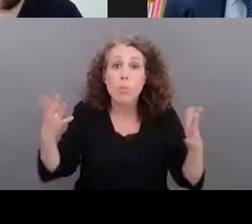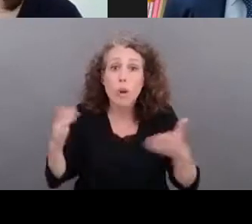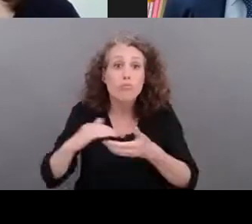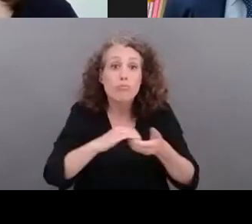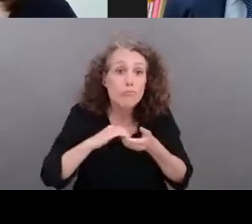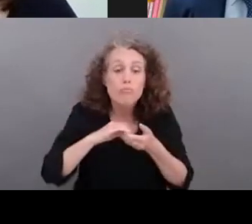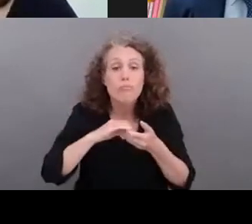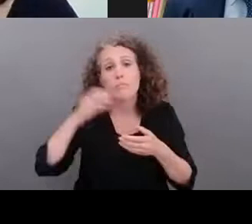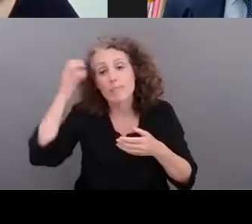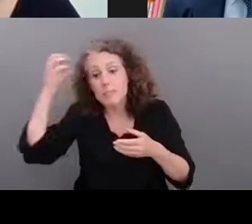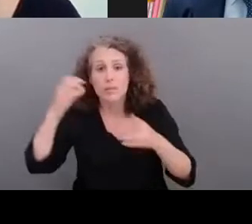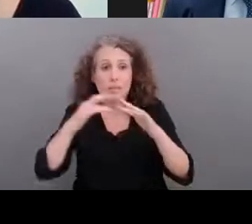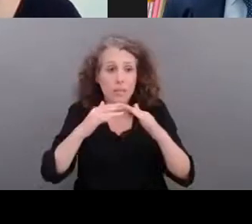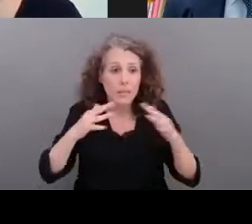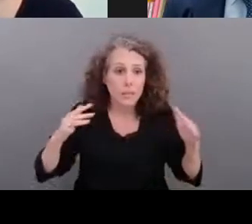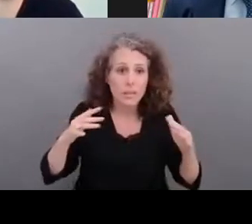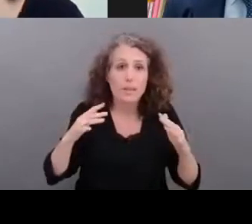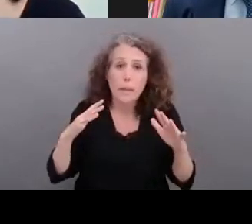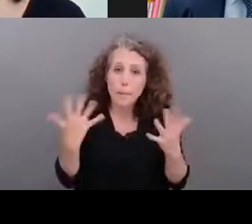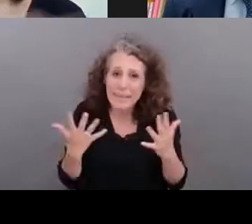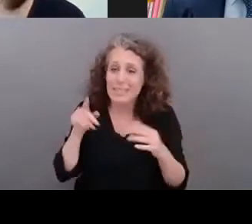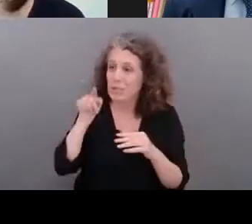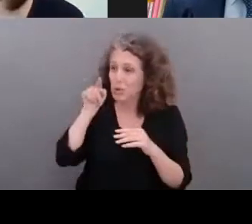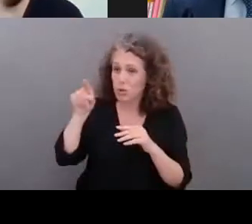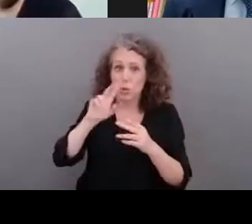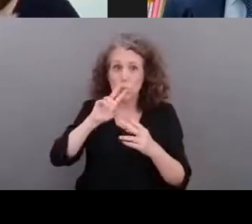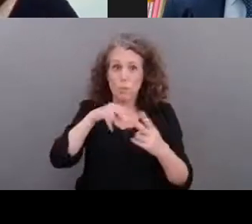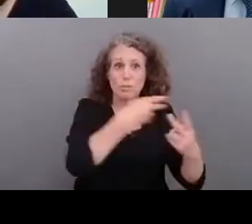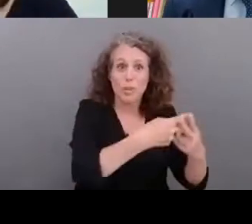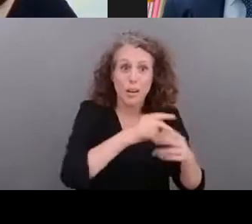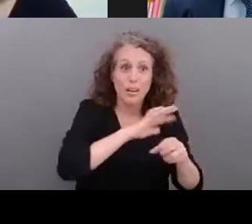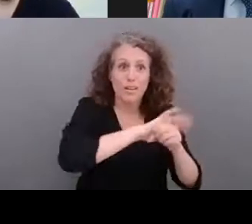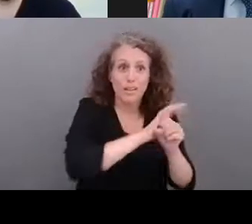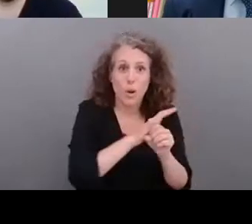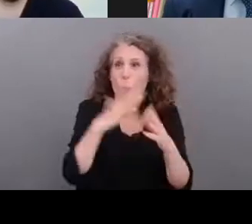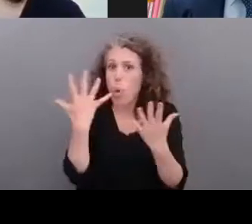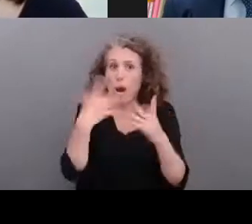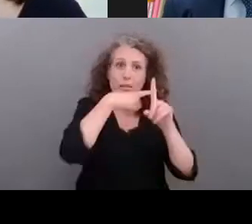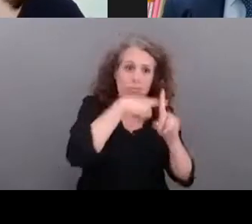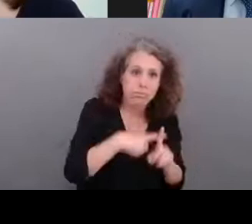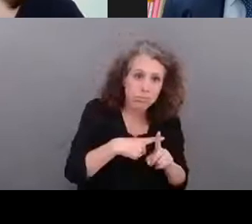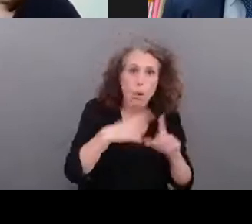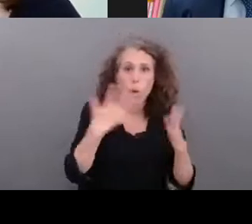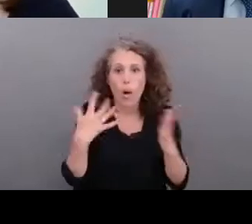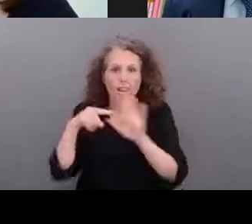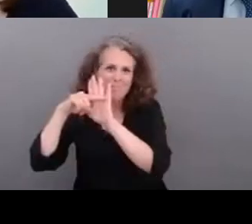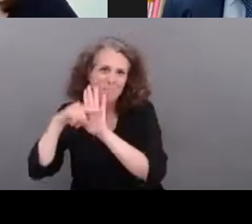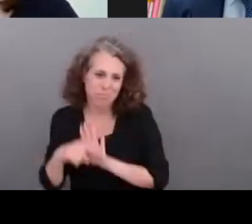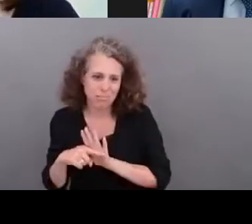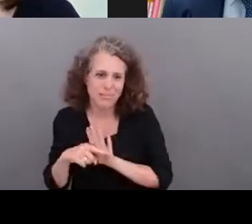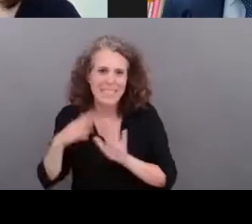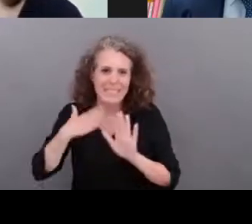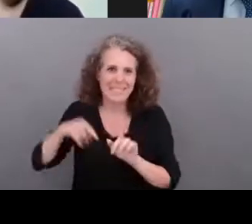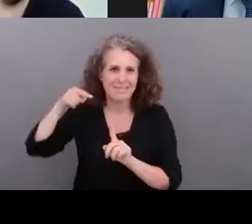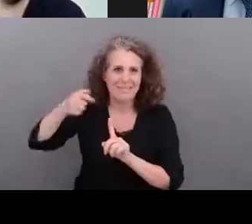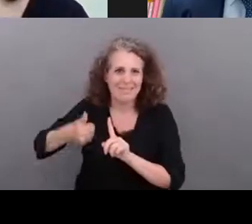autorités, elles doivent évaluer honnêtement leur réponse à la COVID-19, ce qu'ils ont bien fait et ce qu'ils ont mal fait,